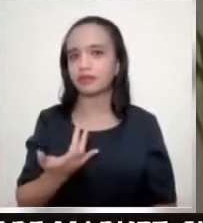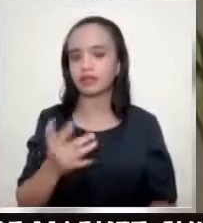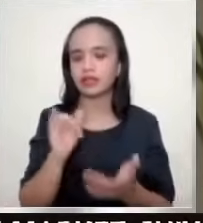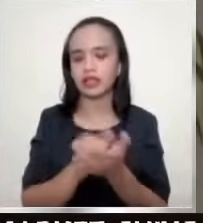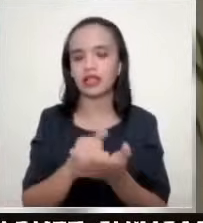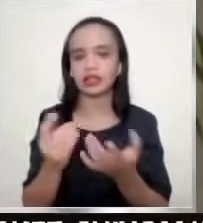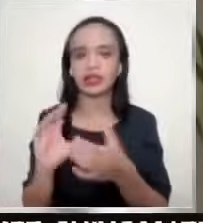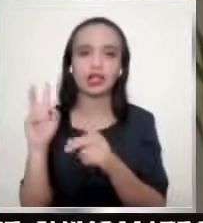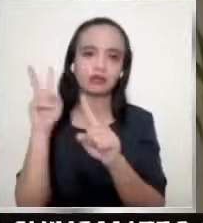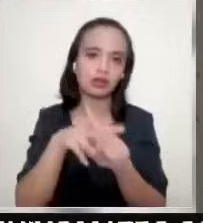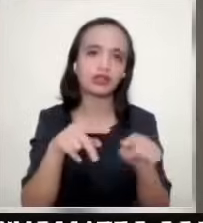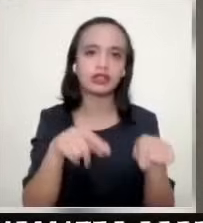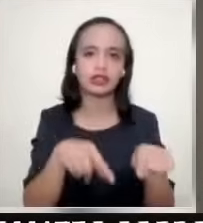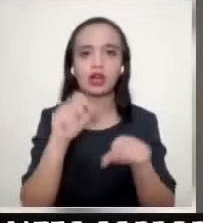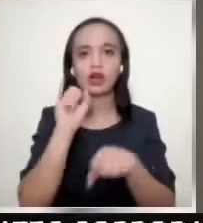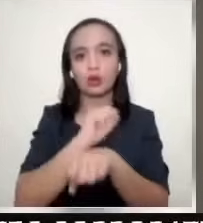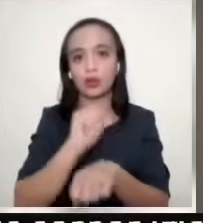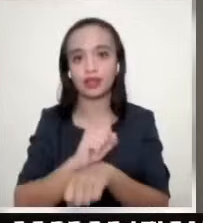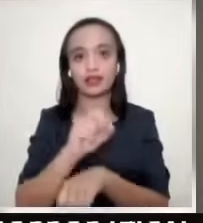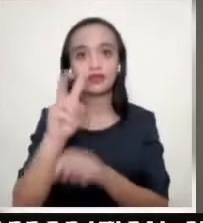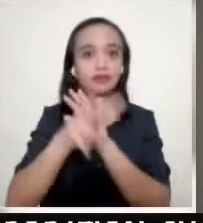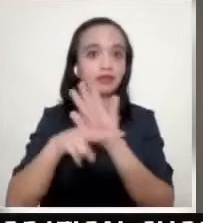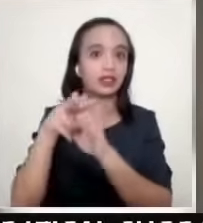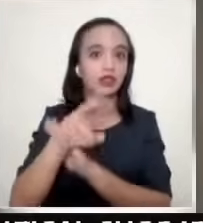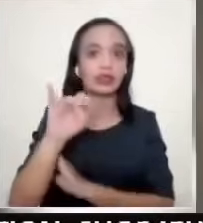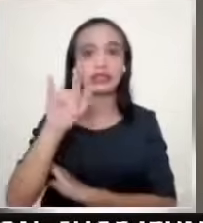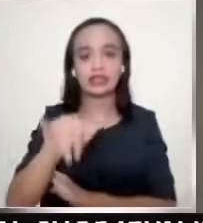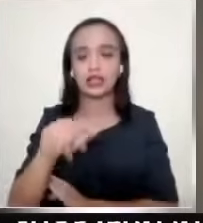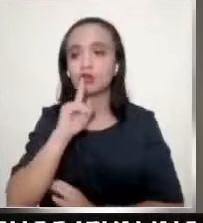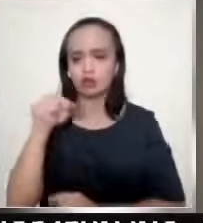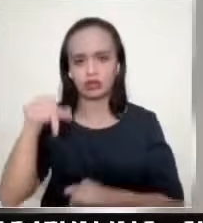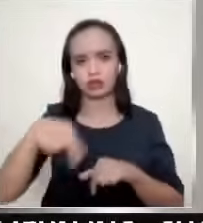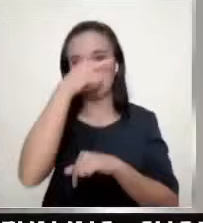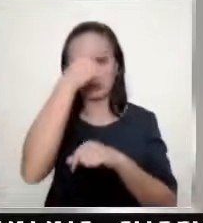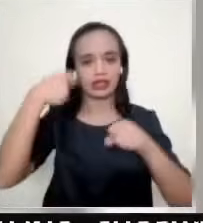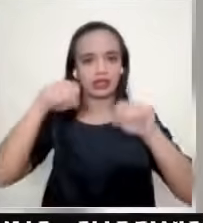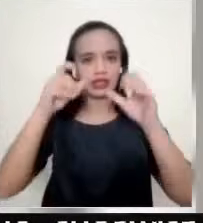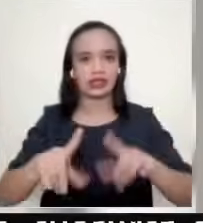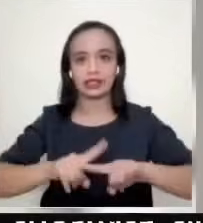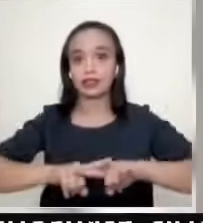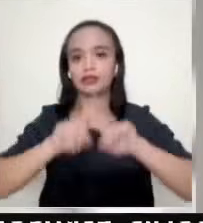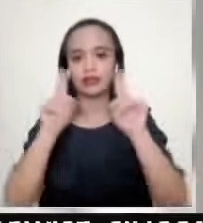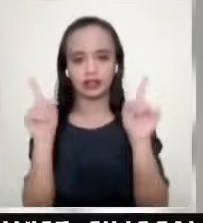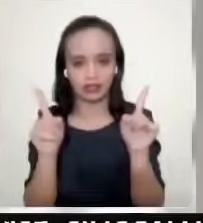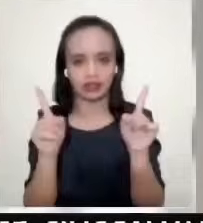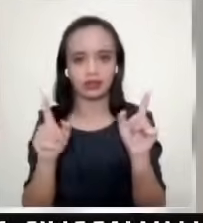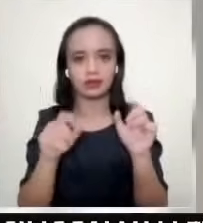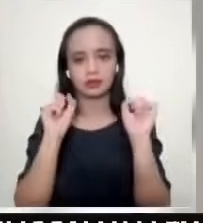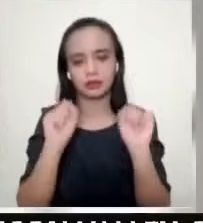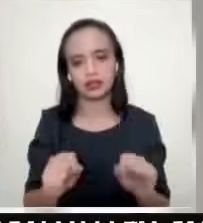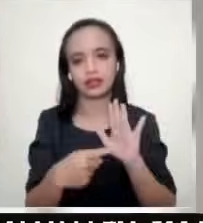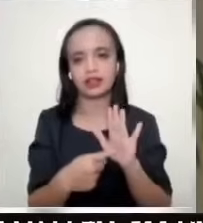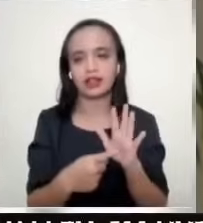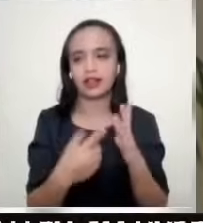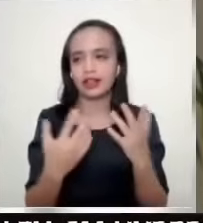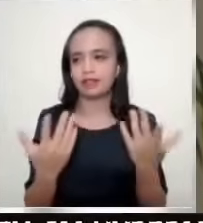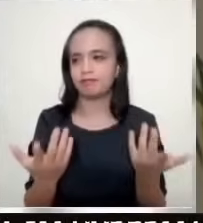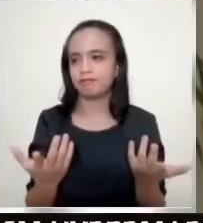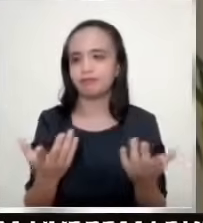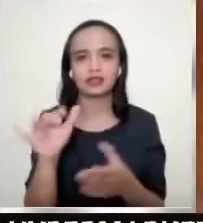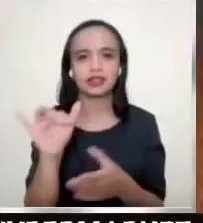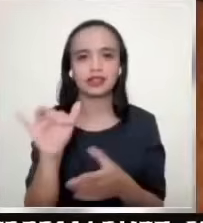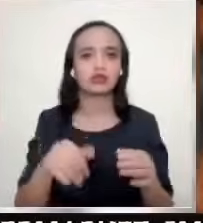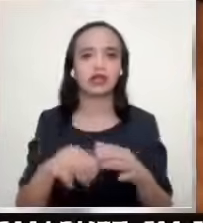City. So sabi ko, for sure dito sa Black Rider, ibang timpla naman yung maipapakita ng, kumbaga, ng team up naming